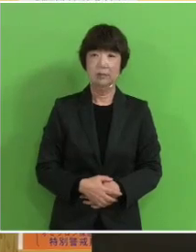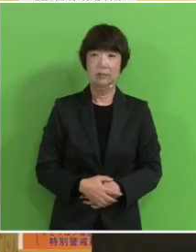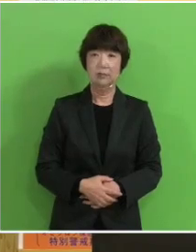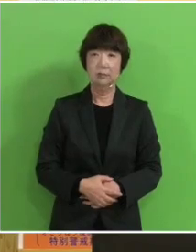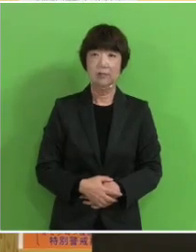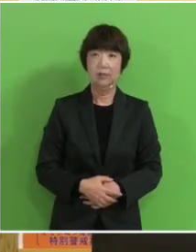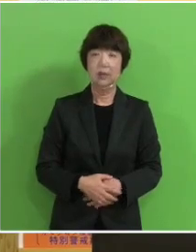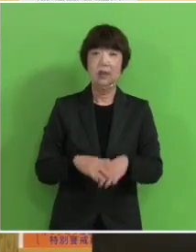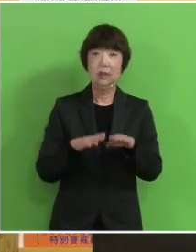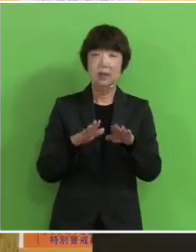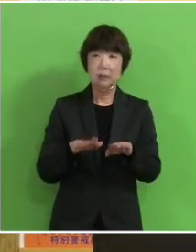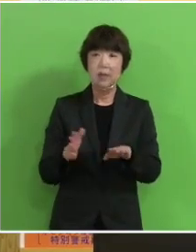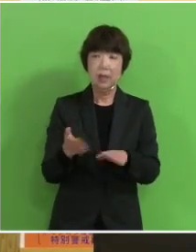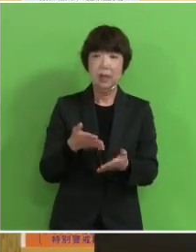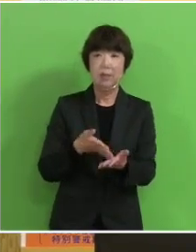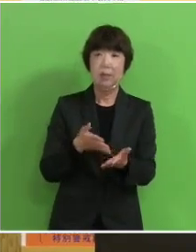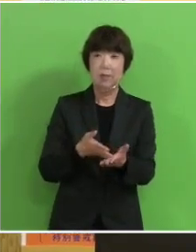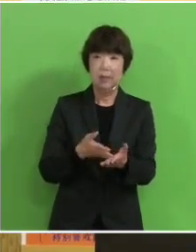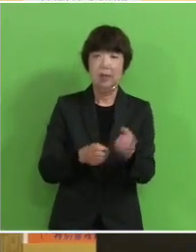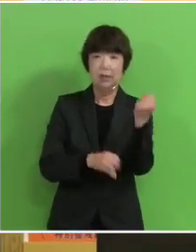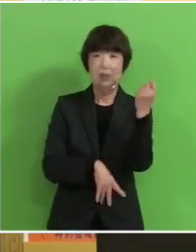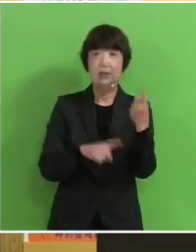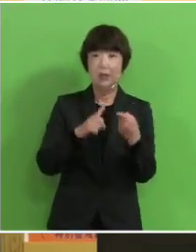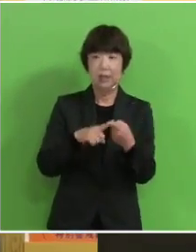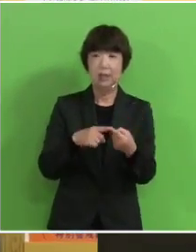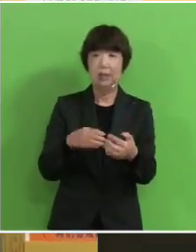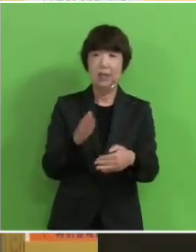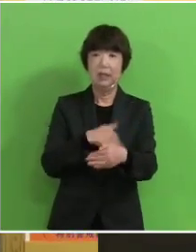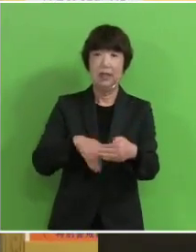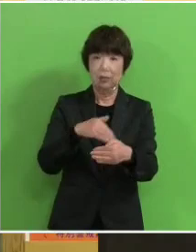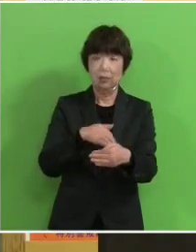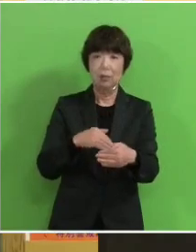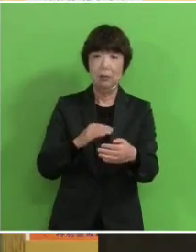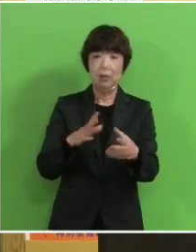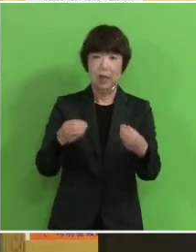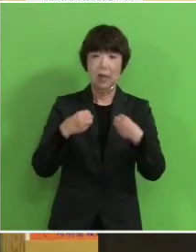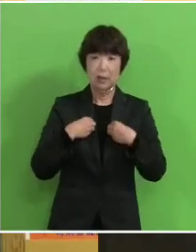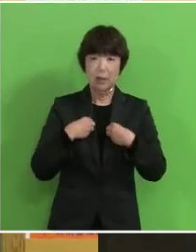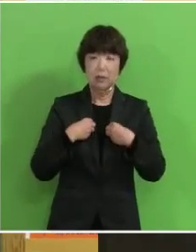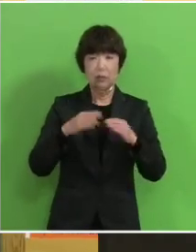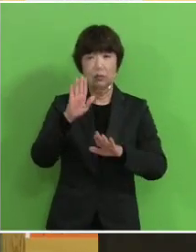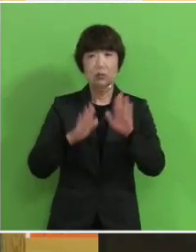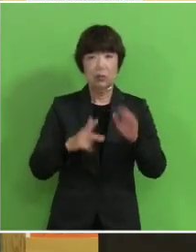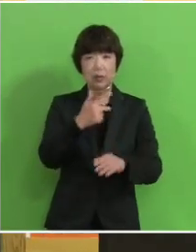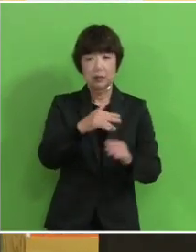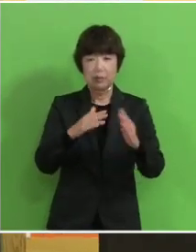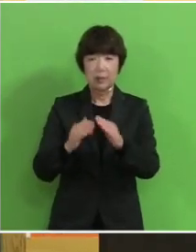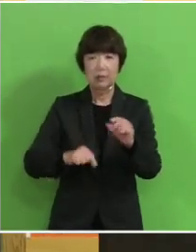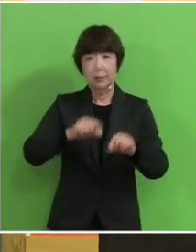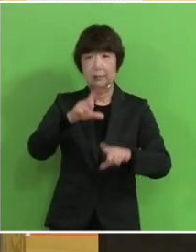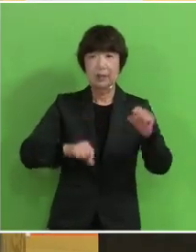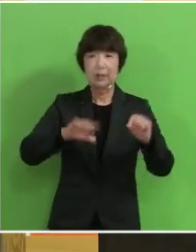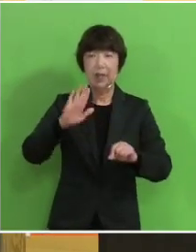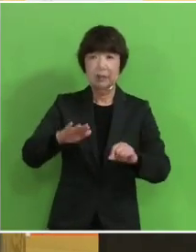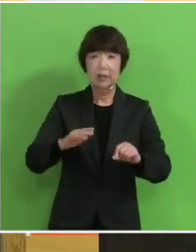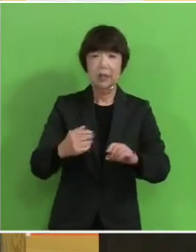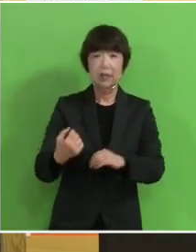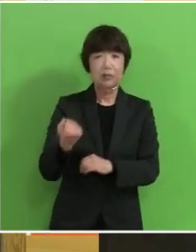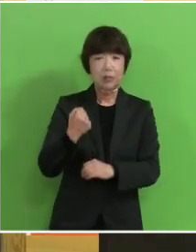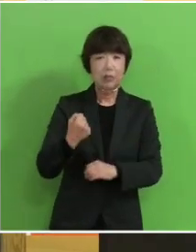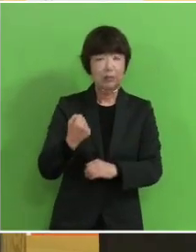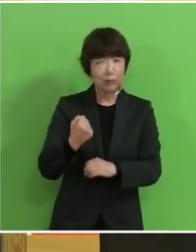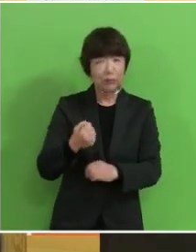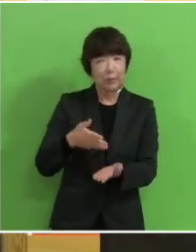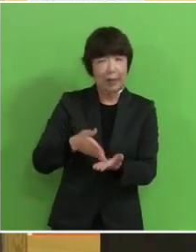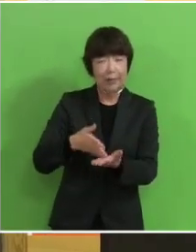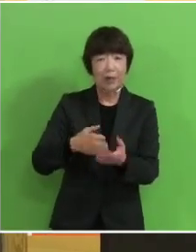またの今から申し上げのは基本的なことで感染状況は県内市町ごとに異なりますから少し2夜目のメッセージを